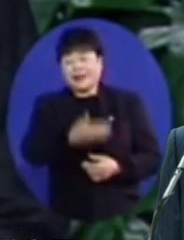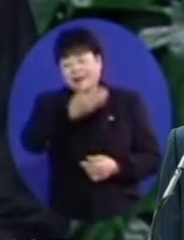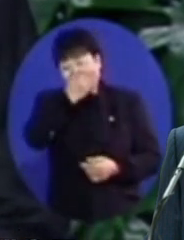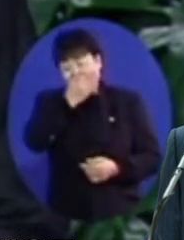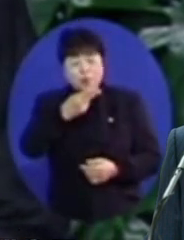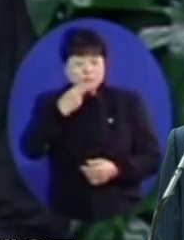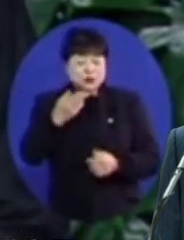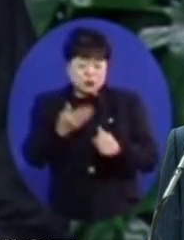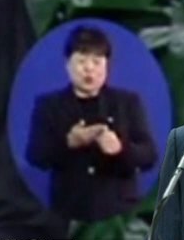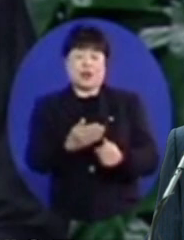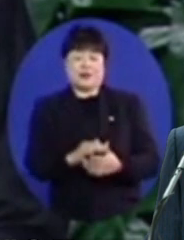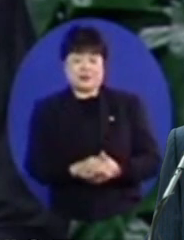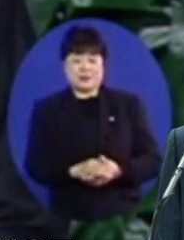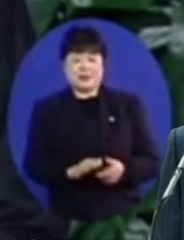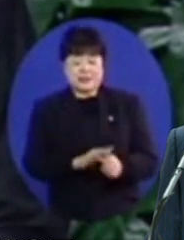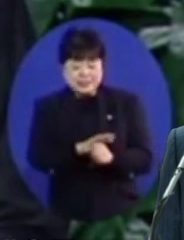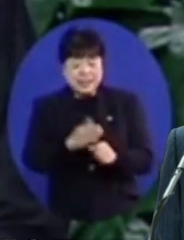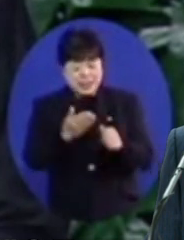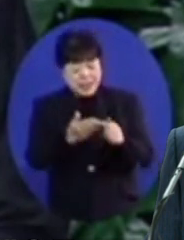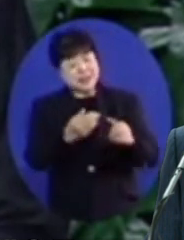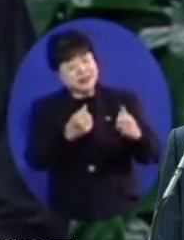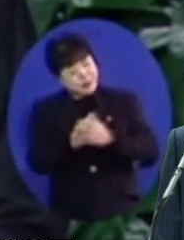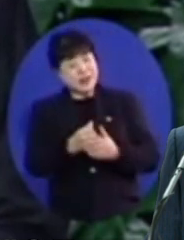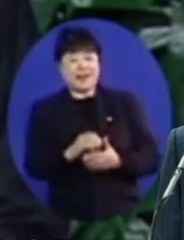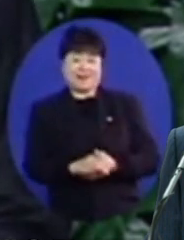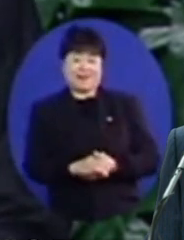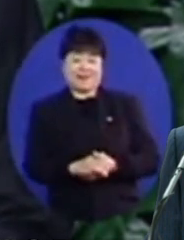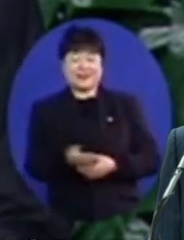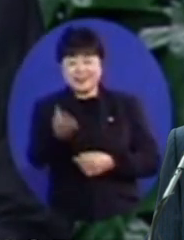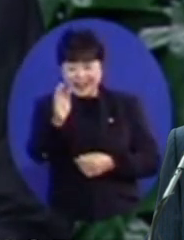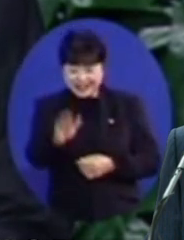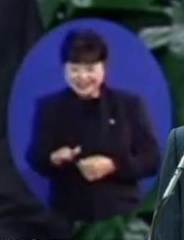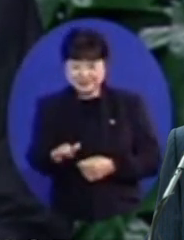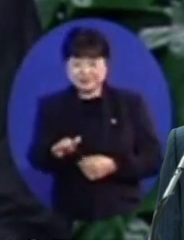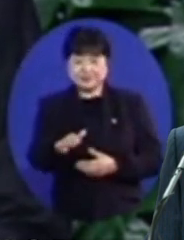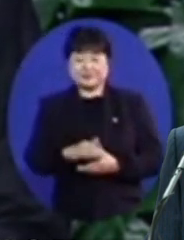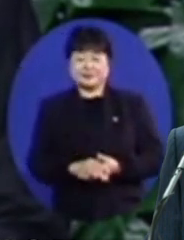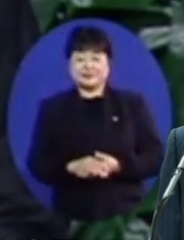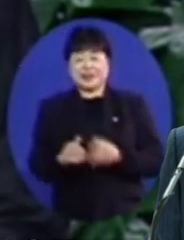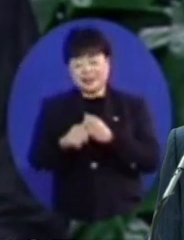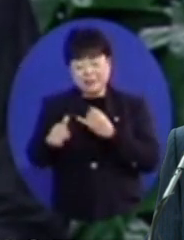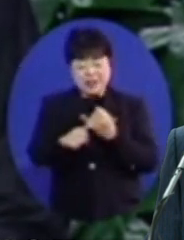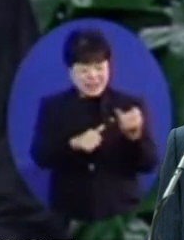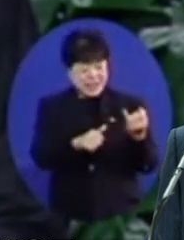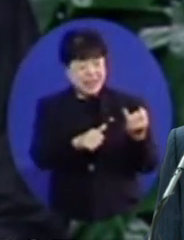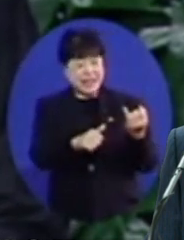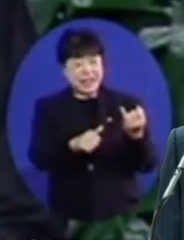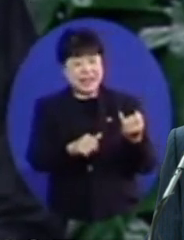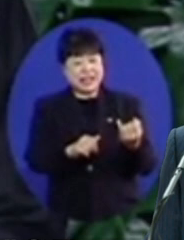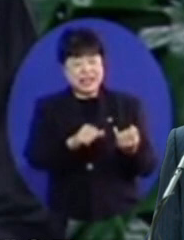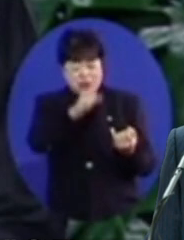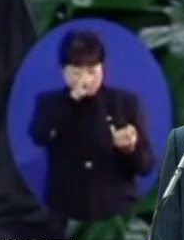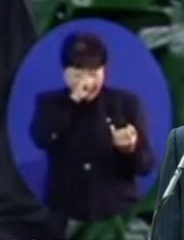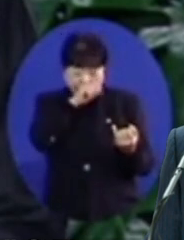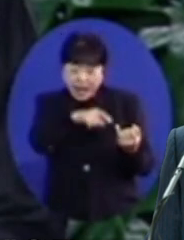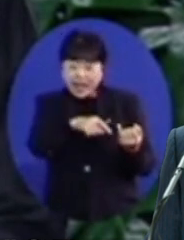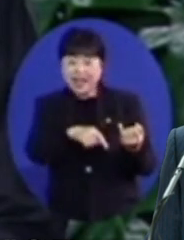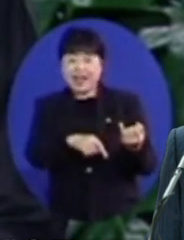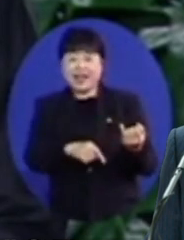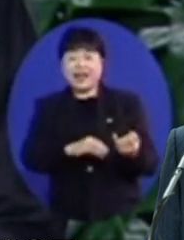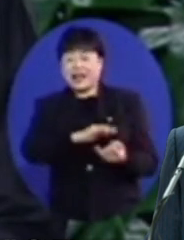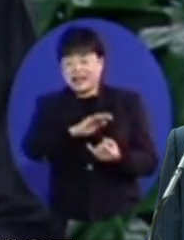만족하지 않습니다 사랑하기 때문에 어렵습니다 그러나 남편이 아내를 좋아한다고 해도